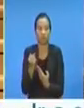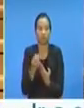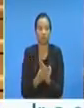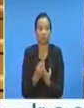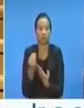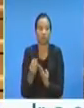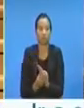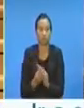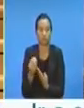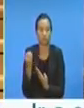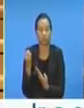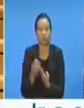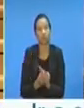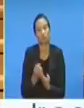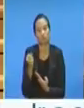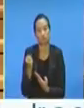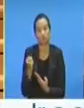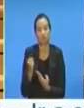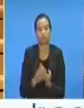ลัน